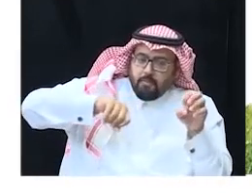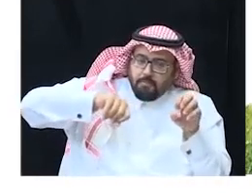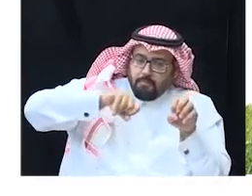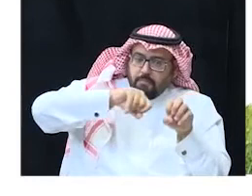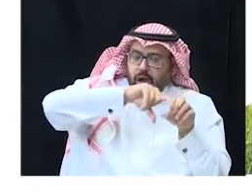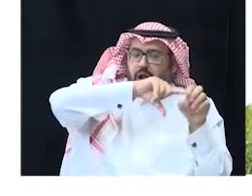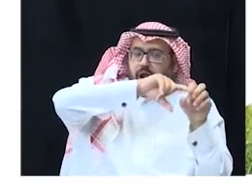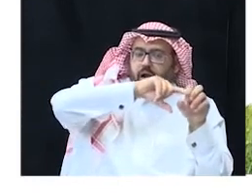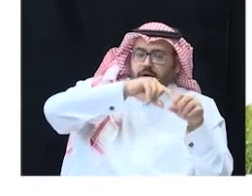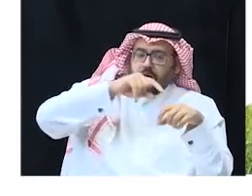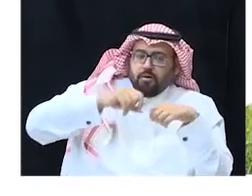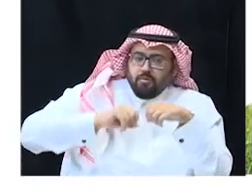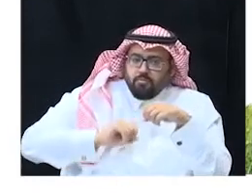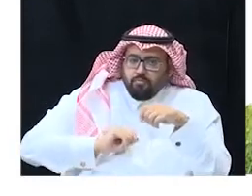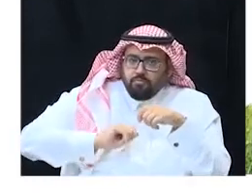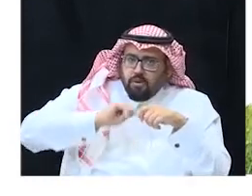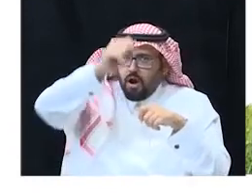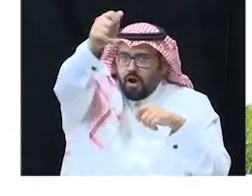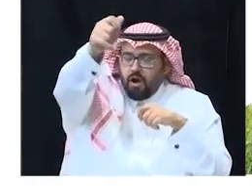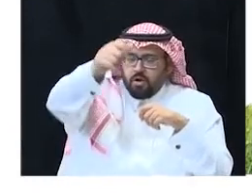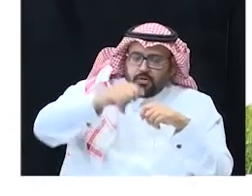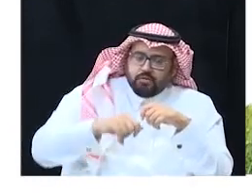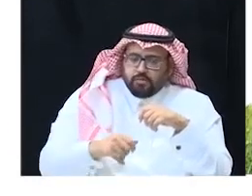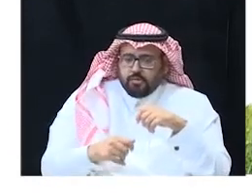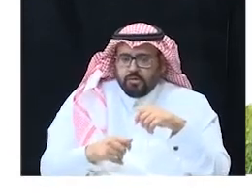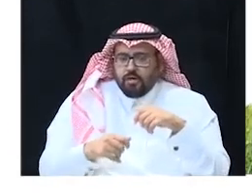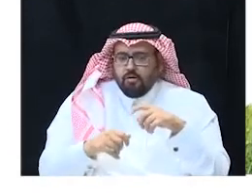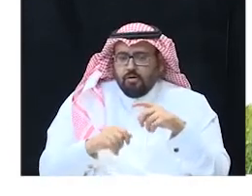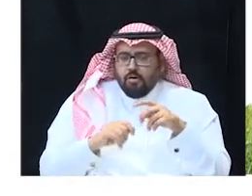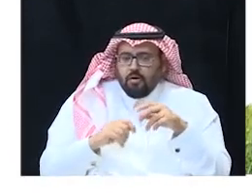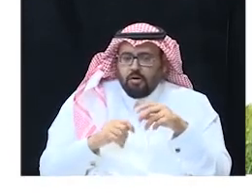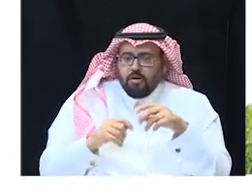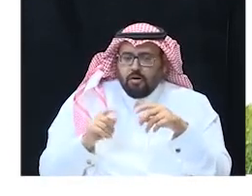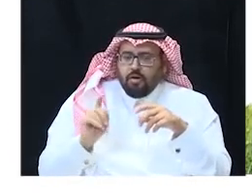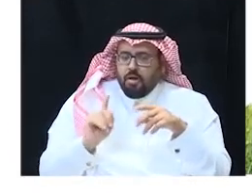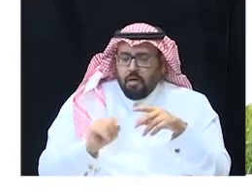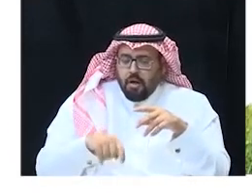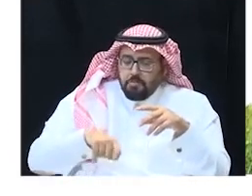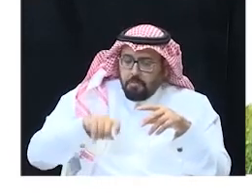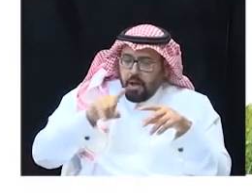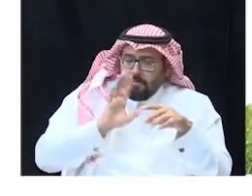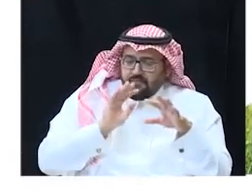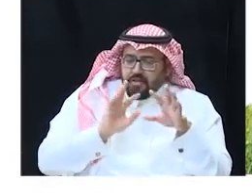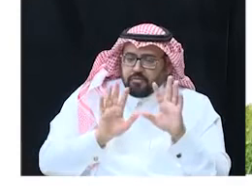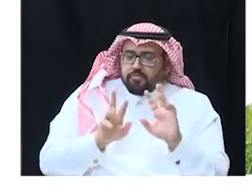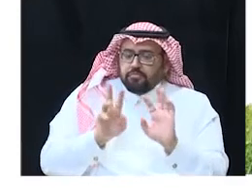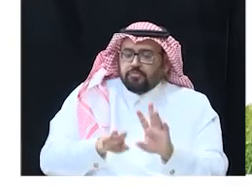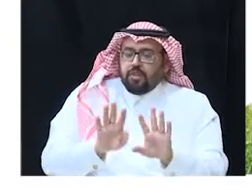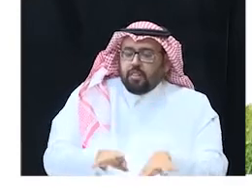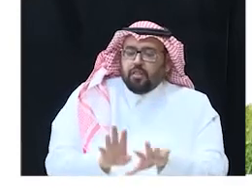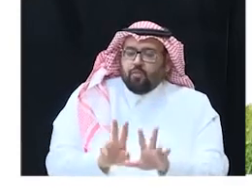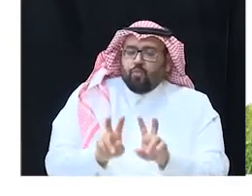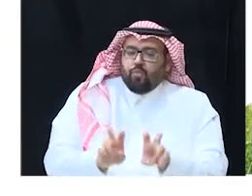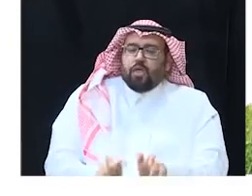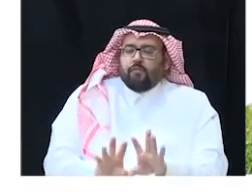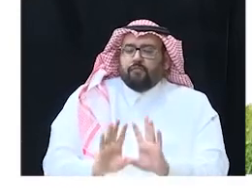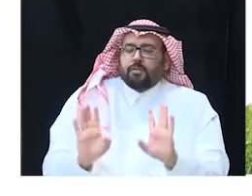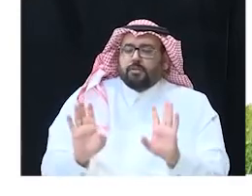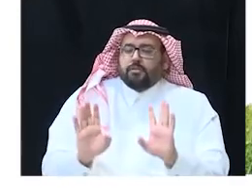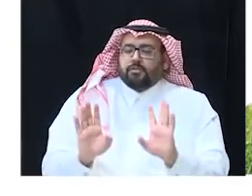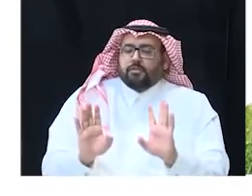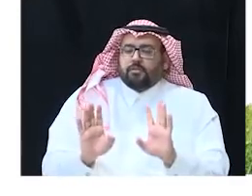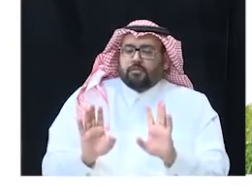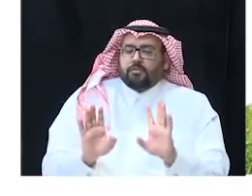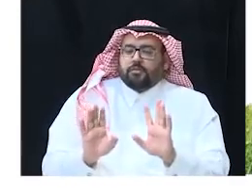تمثل ركلتي دفعا، فإن لم أركلها فلن تتحرك الكرة وستبقى